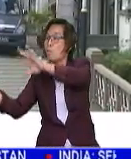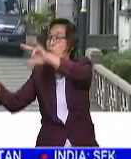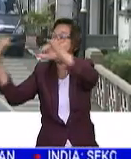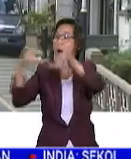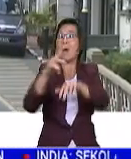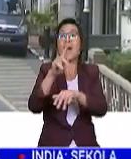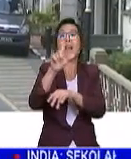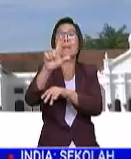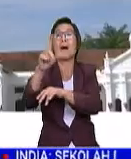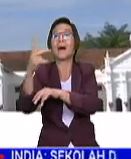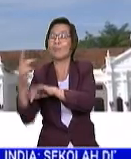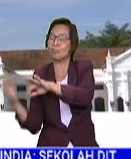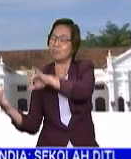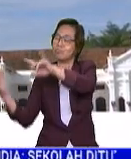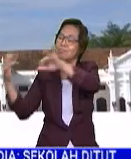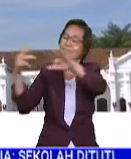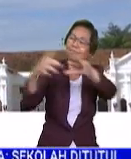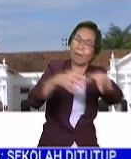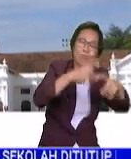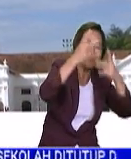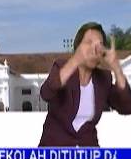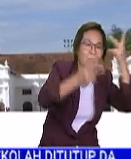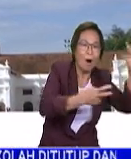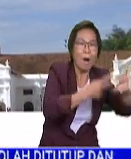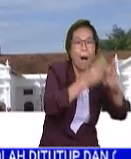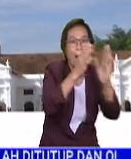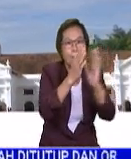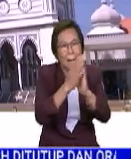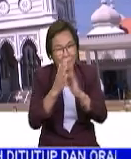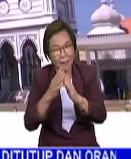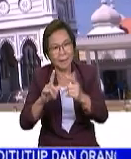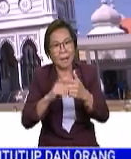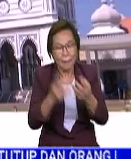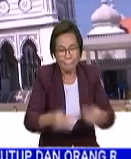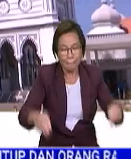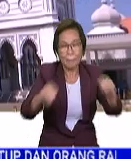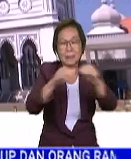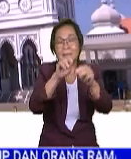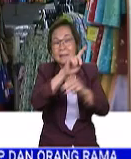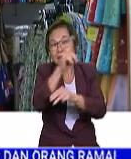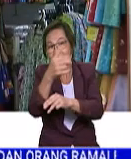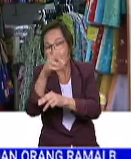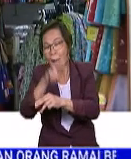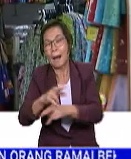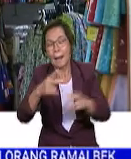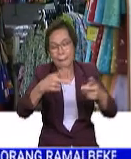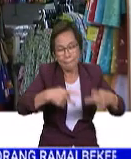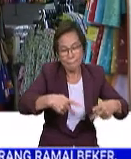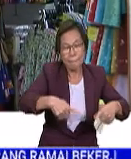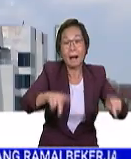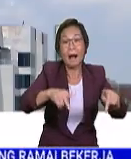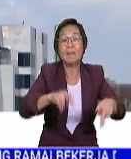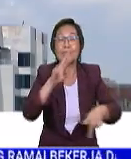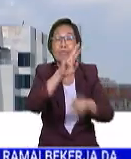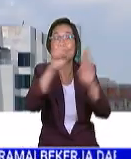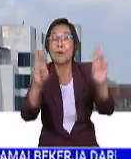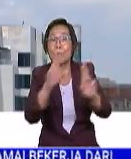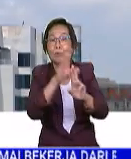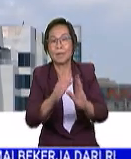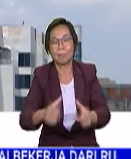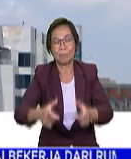Klang ke lokasi pelancongan seperti dataran Bandar masjid Zahir pekan Rabu dan menara Alor